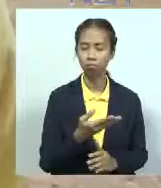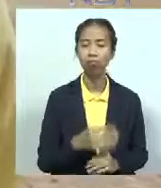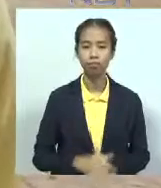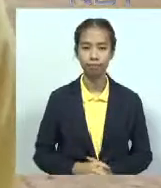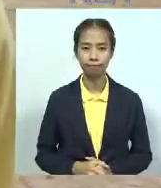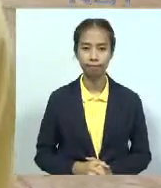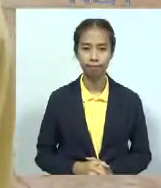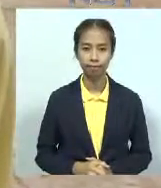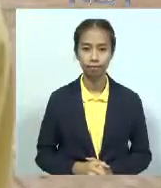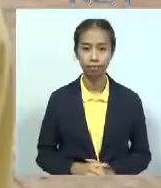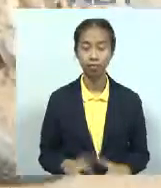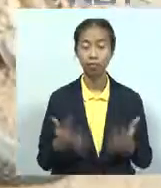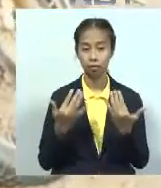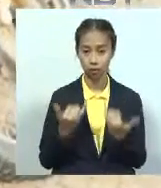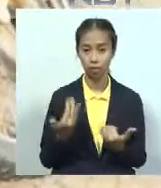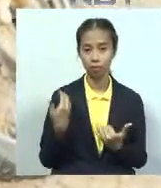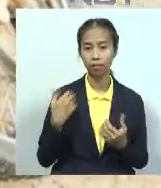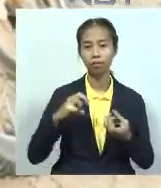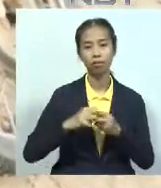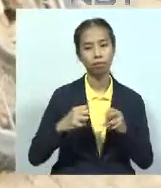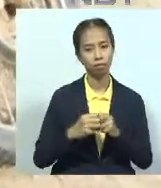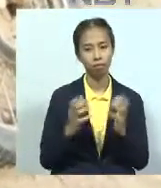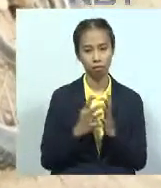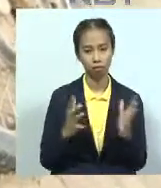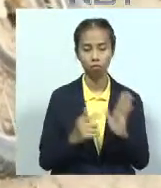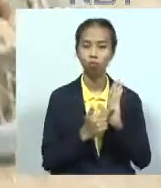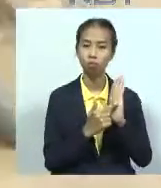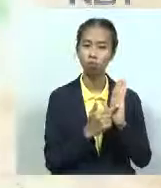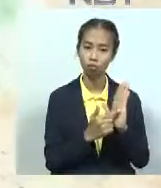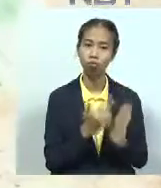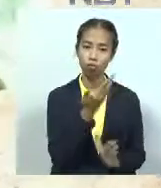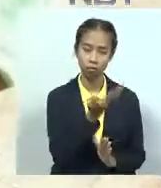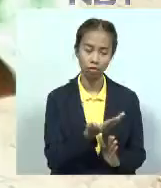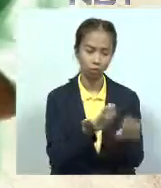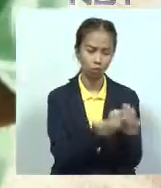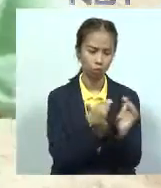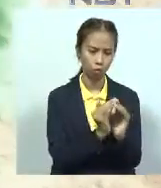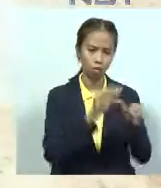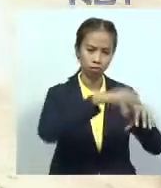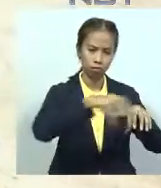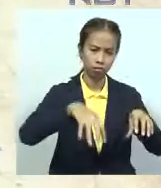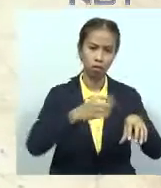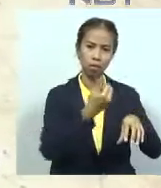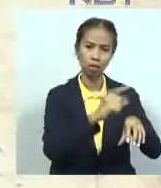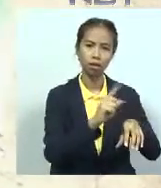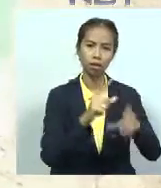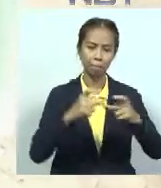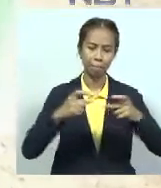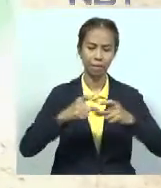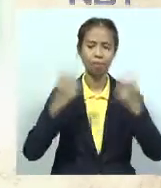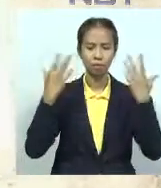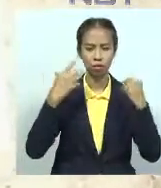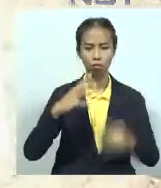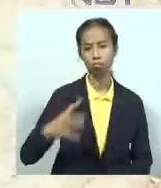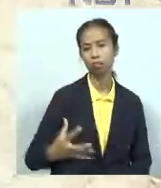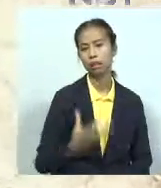อนอกจากนี้ที่บ้านท่าวะยังมีปัญหาหลายอย่างนะคะเช่นครอบครัวมาลาบรี11ครอบครัวถูกยึดบัตรประจำตัวประชาชน